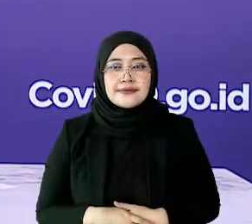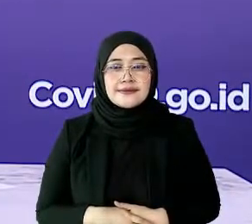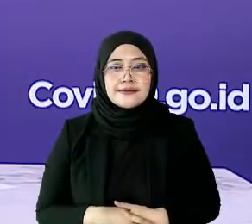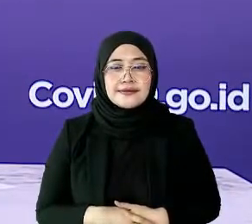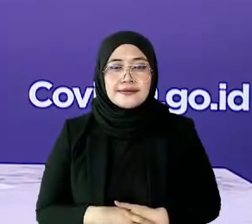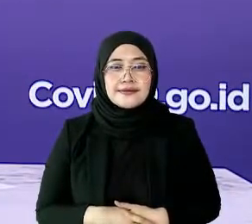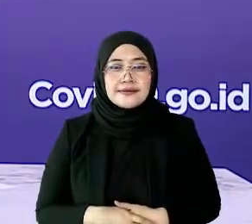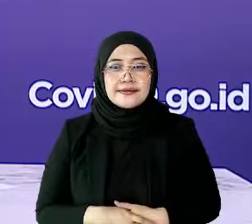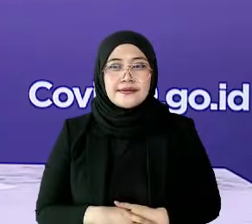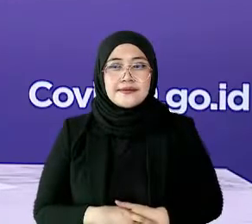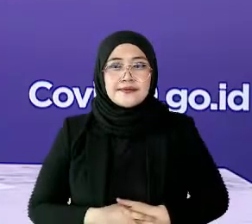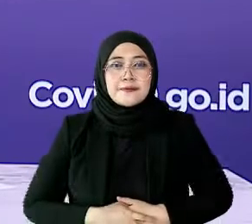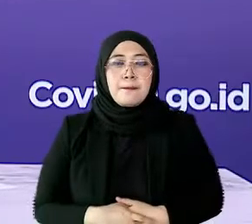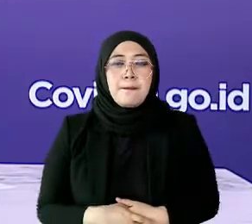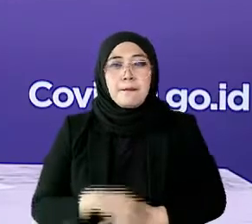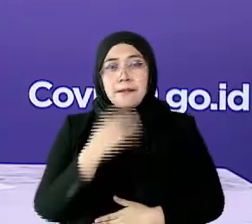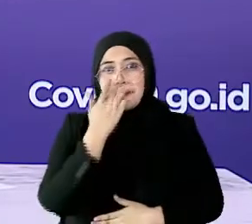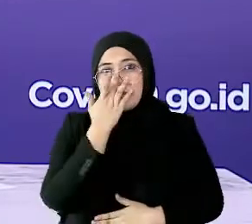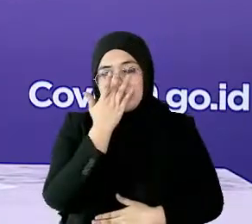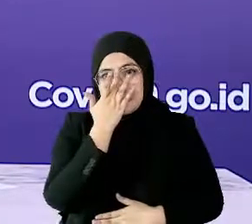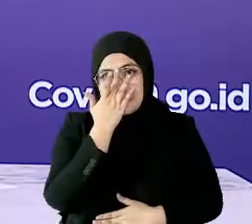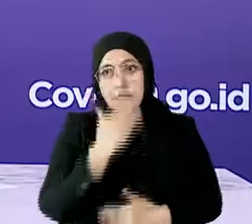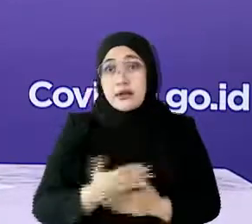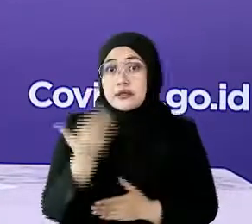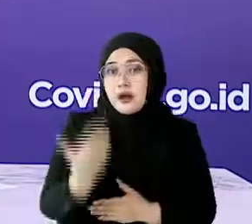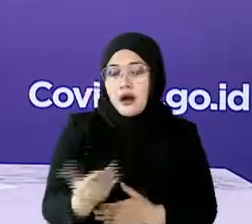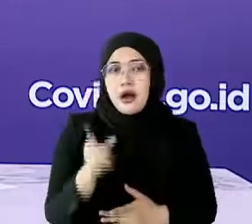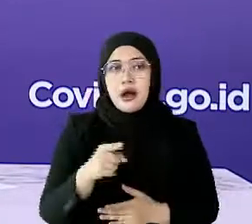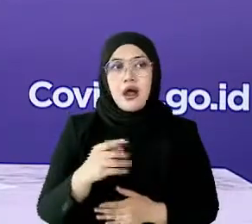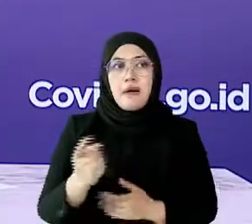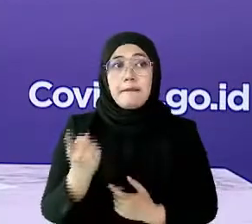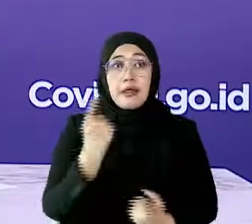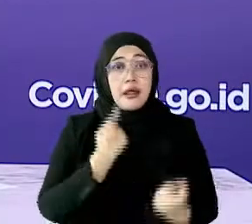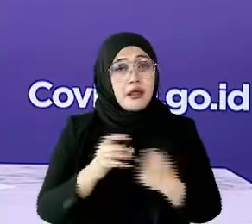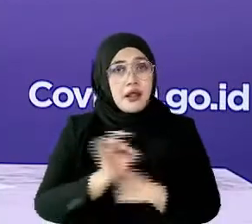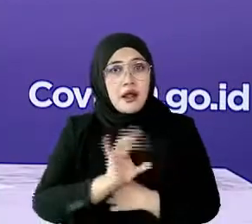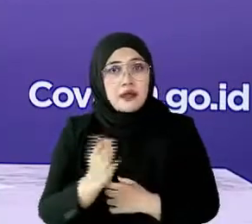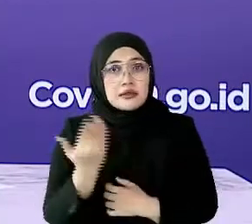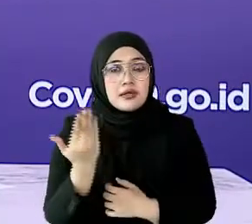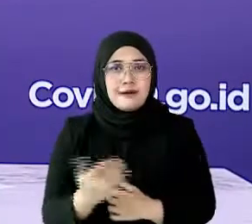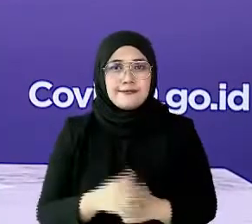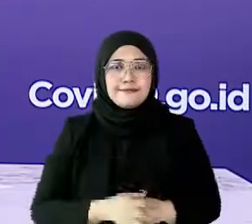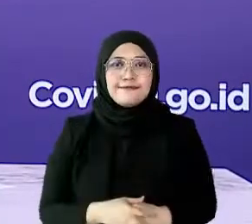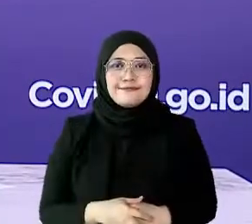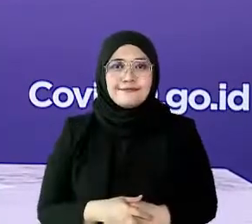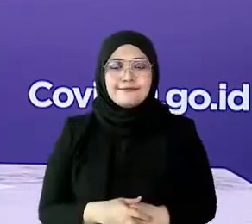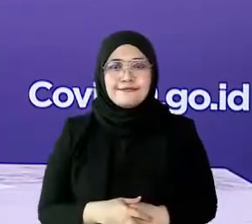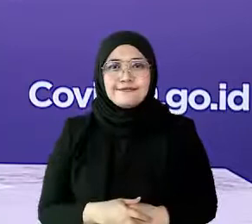di internet Ya silakan kalau ada pertanyaan lainnya